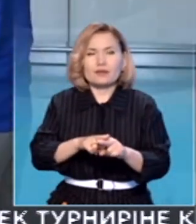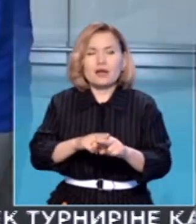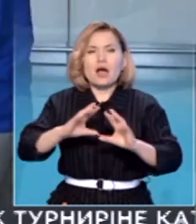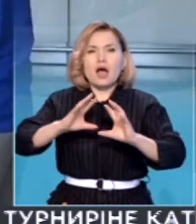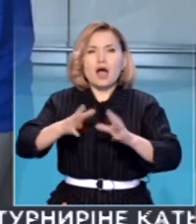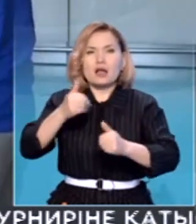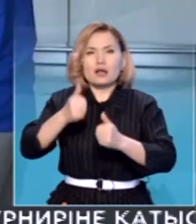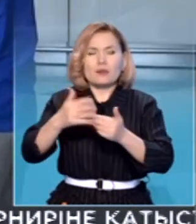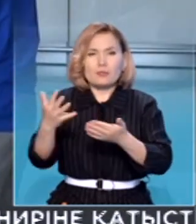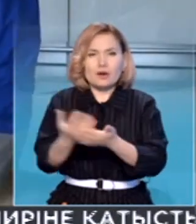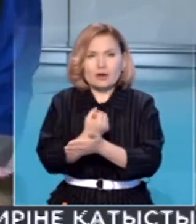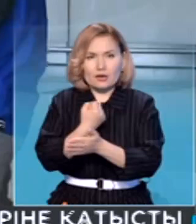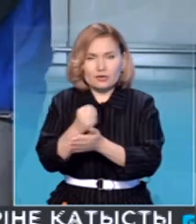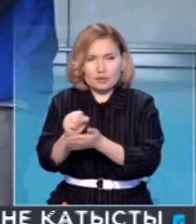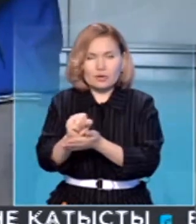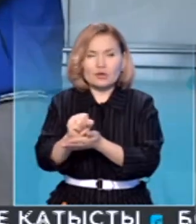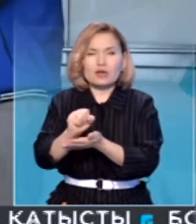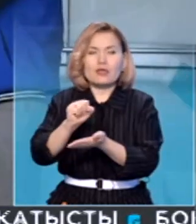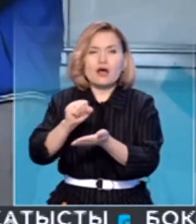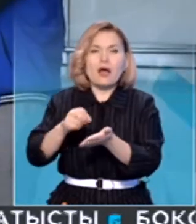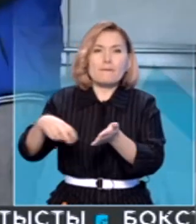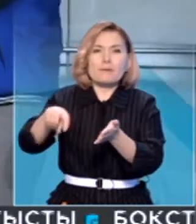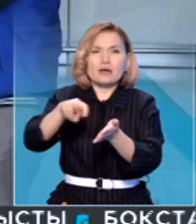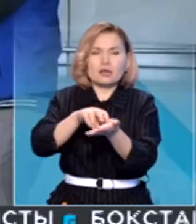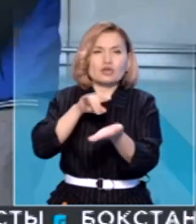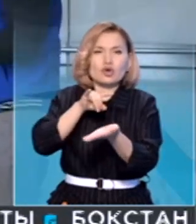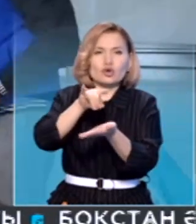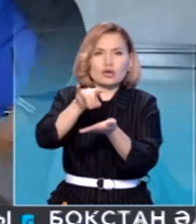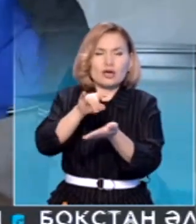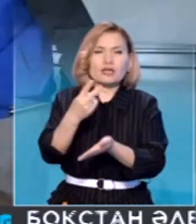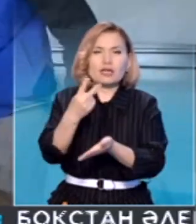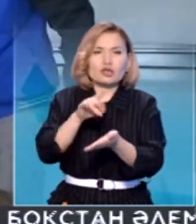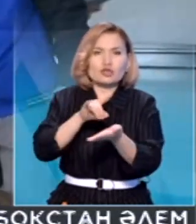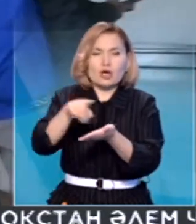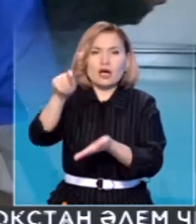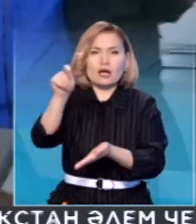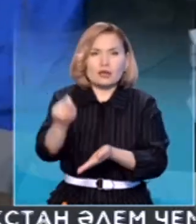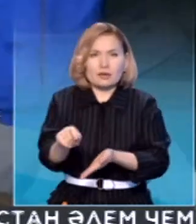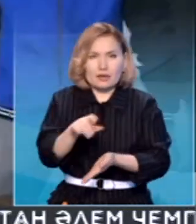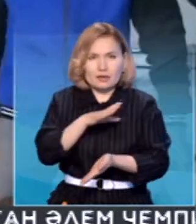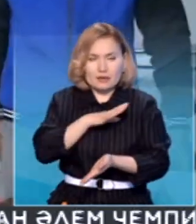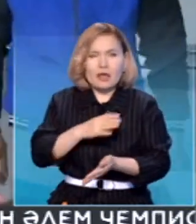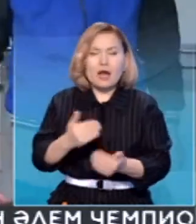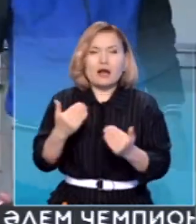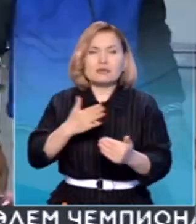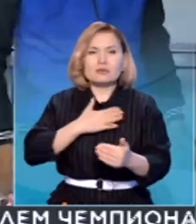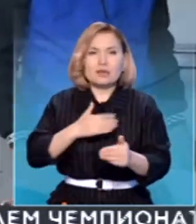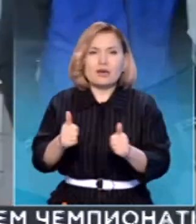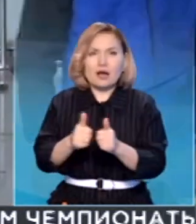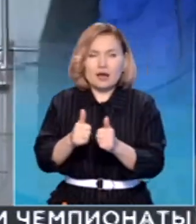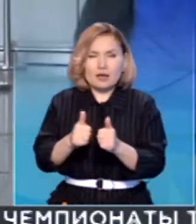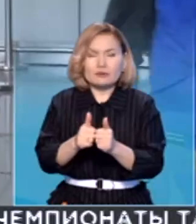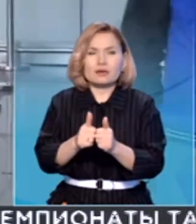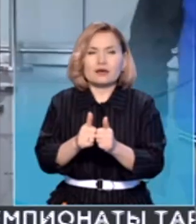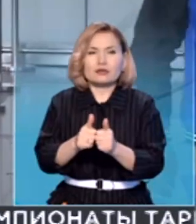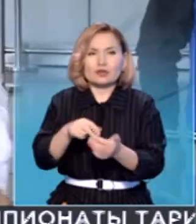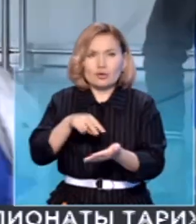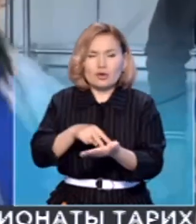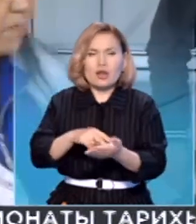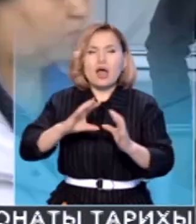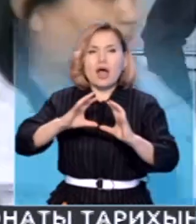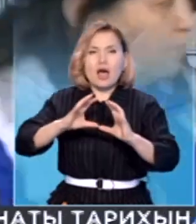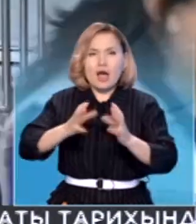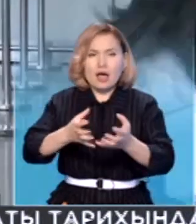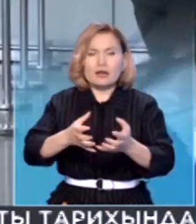әлем чемпиондары мінген ұшақтың екінші ұшақ кеп қонды. Қазір менің қасымда әлем чемпионатының